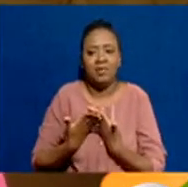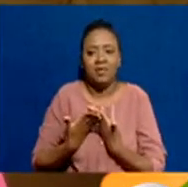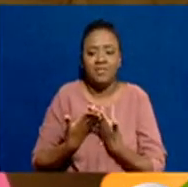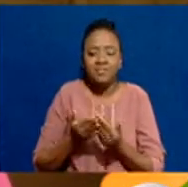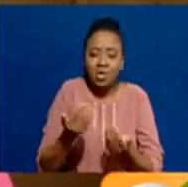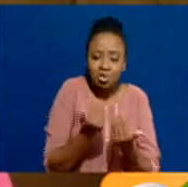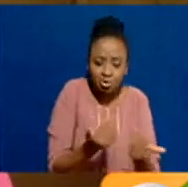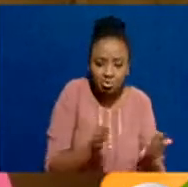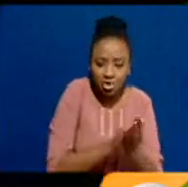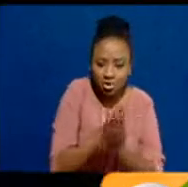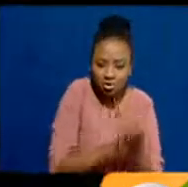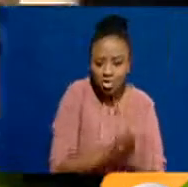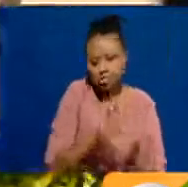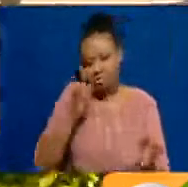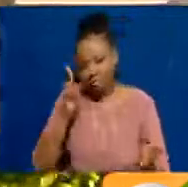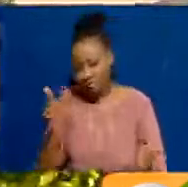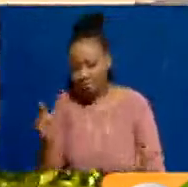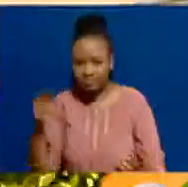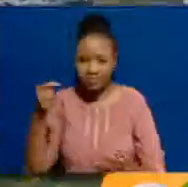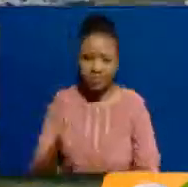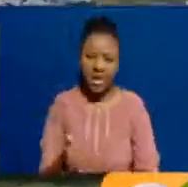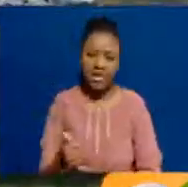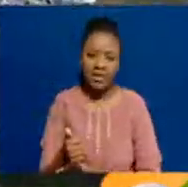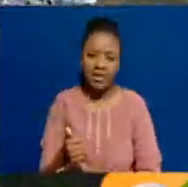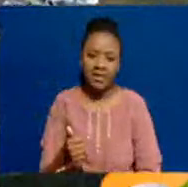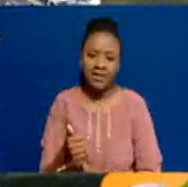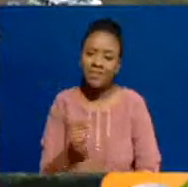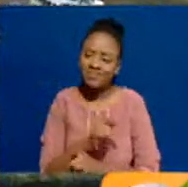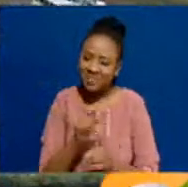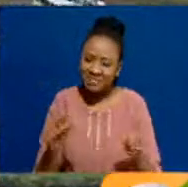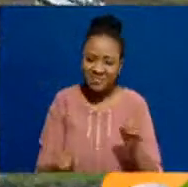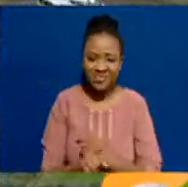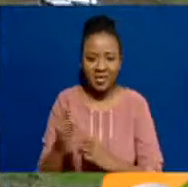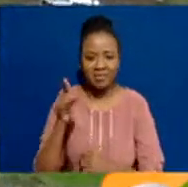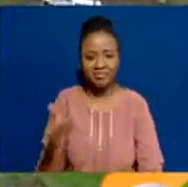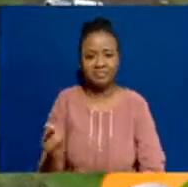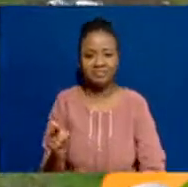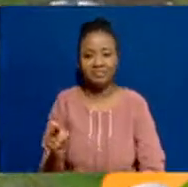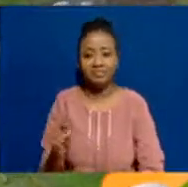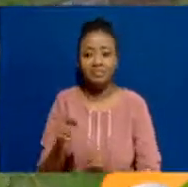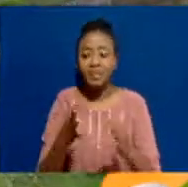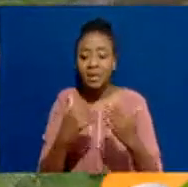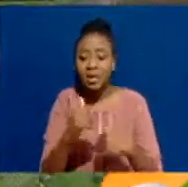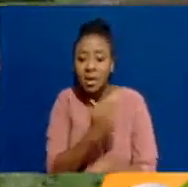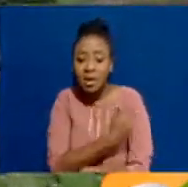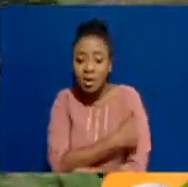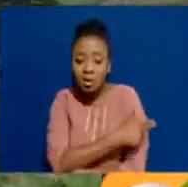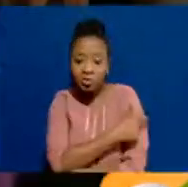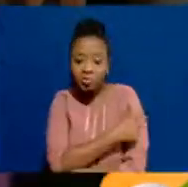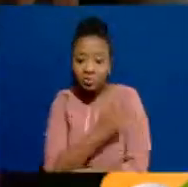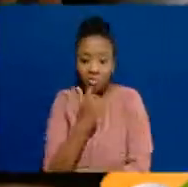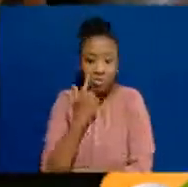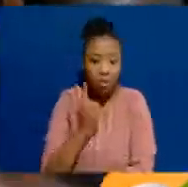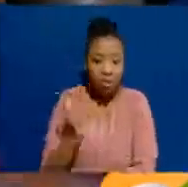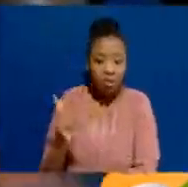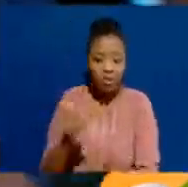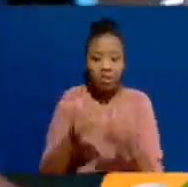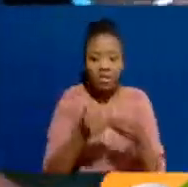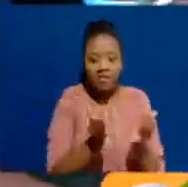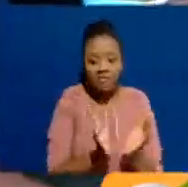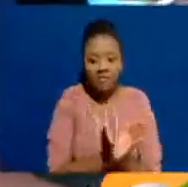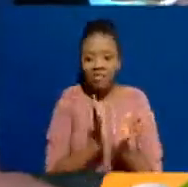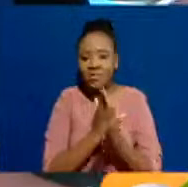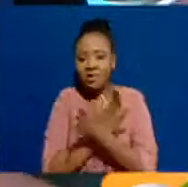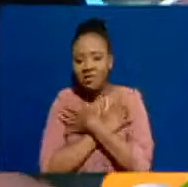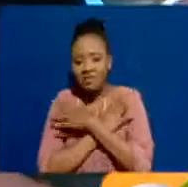Sabuni ya watoto ni Chepet. Katika hospitali ya kaunti ndogo ya Londiani, jamaa na marafiki wa